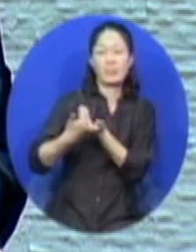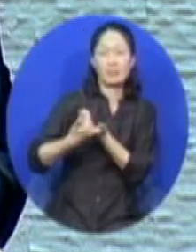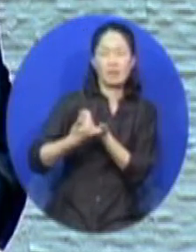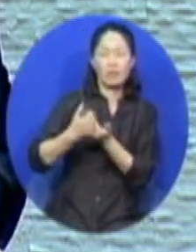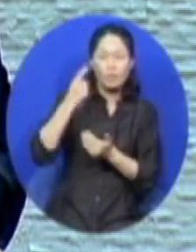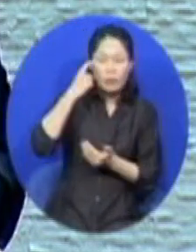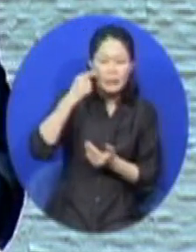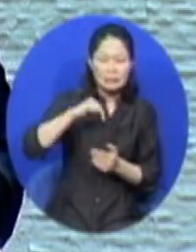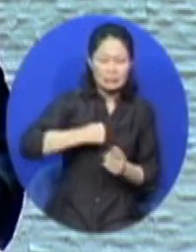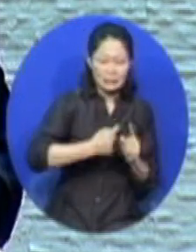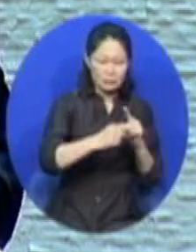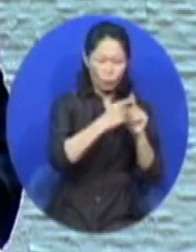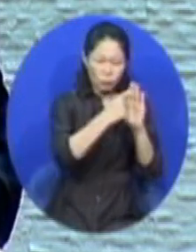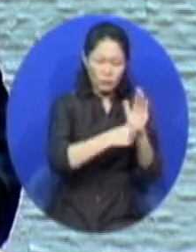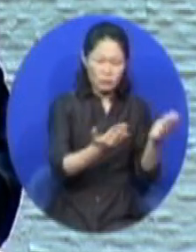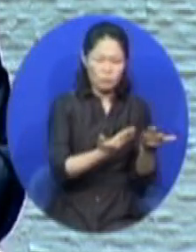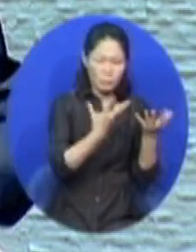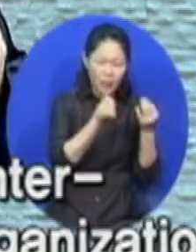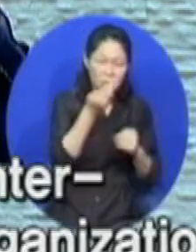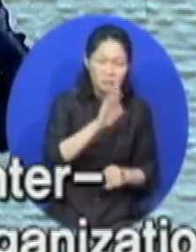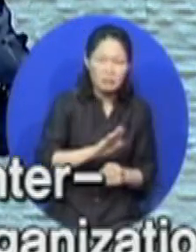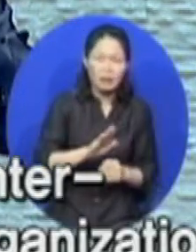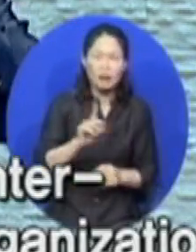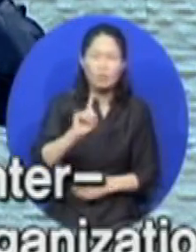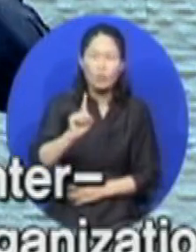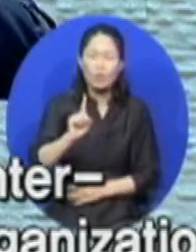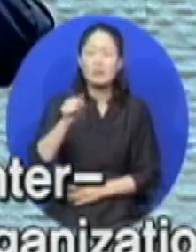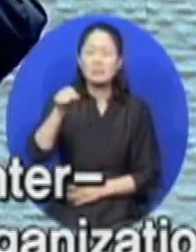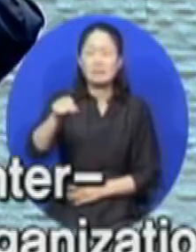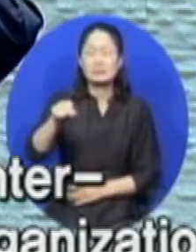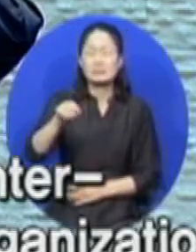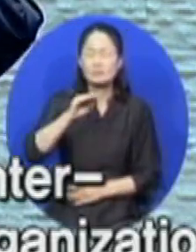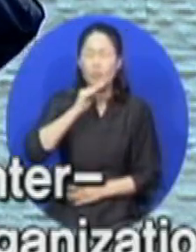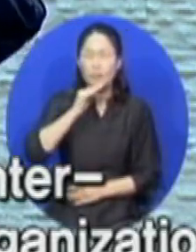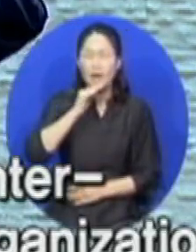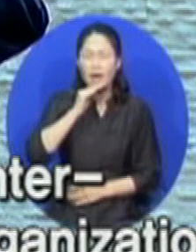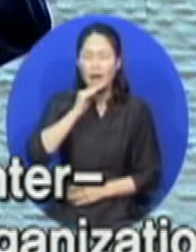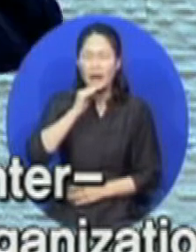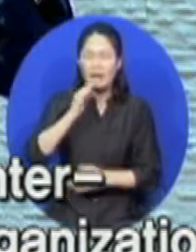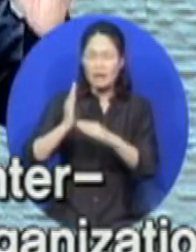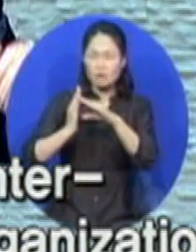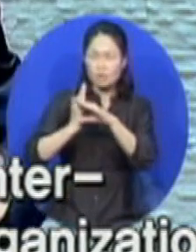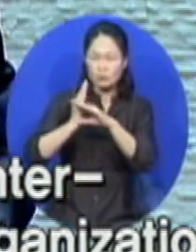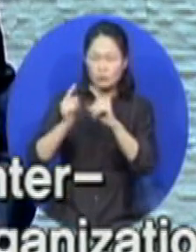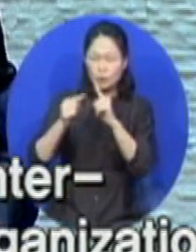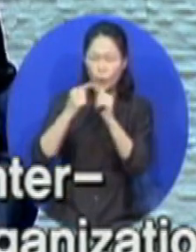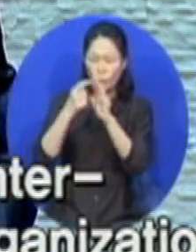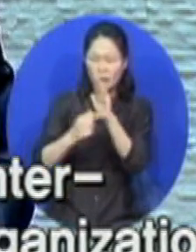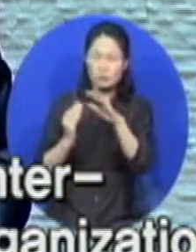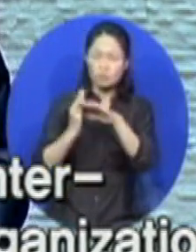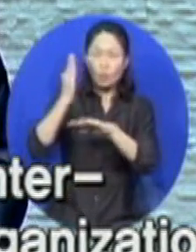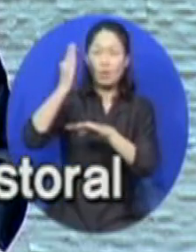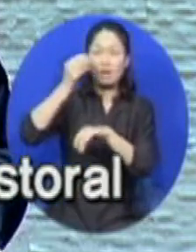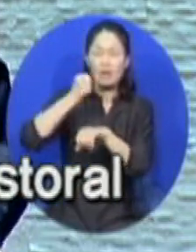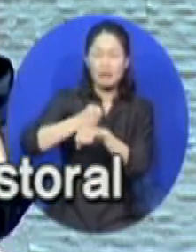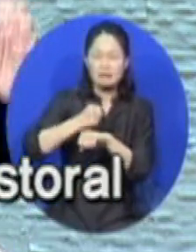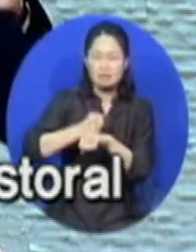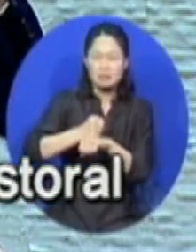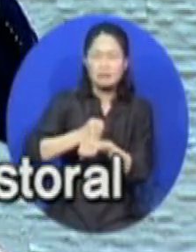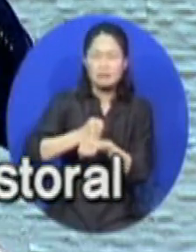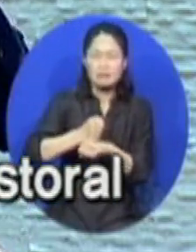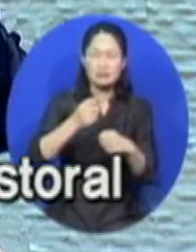지금 많은 무슨 소리냐 당신의 정말 그런 초교파 선교 단체를 섬기려 면